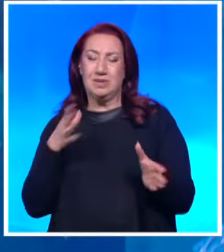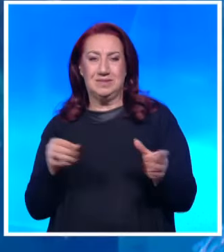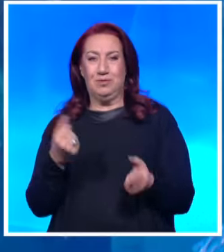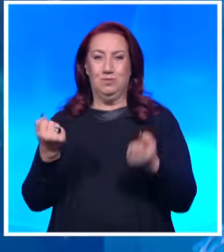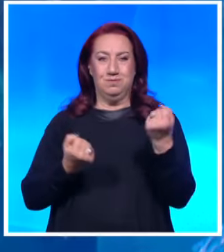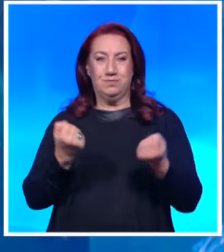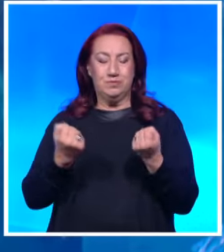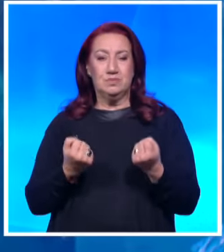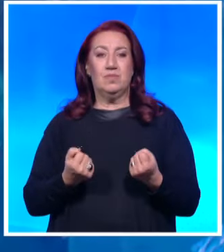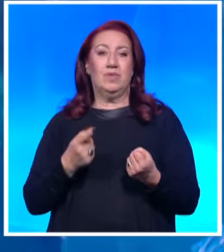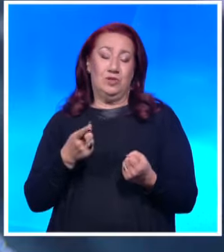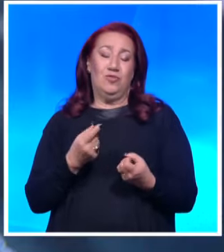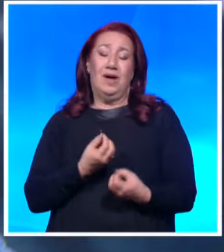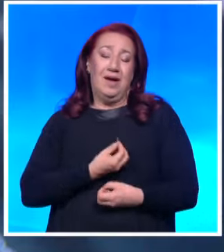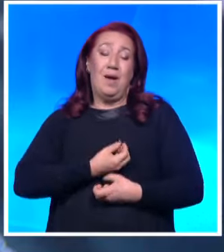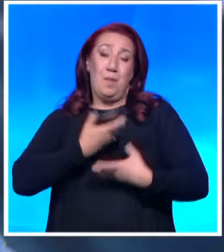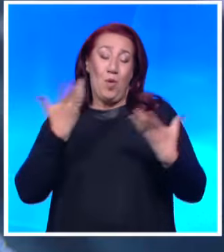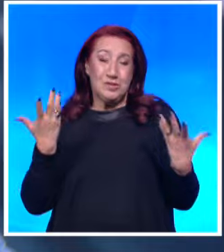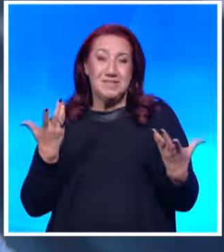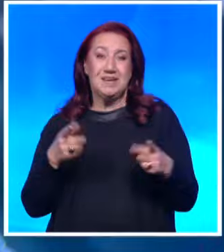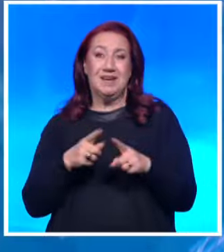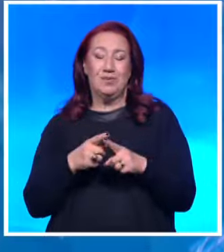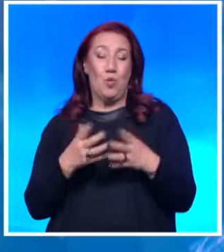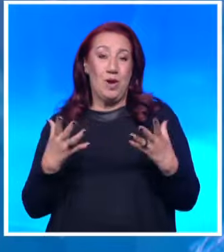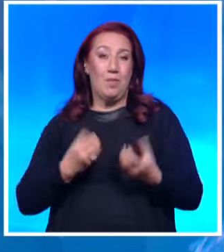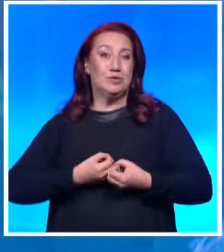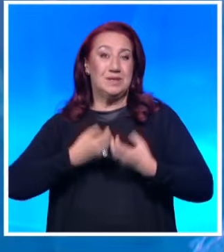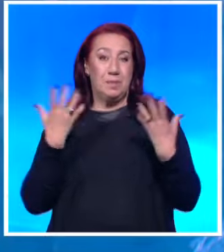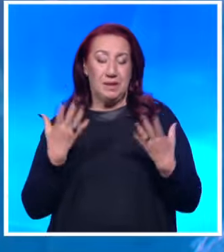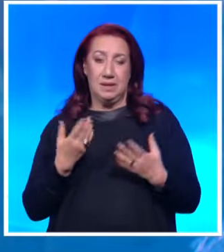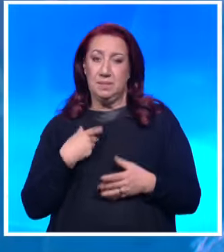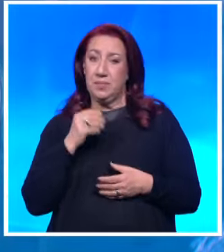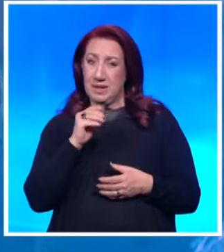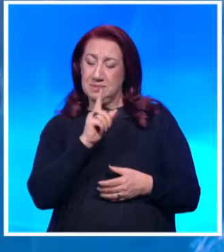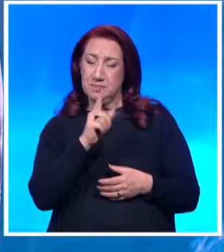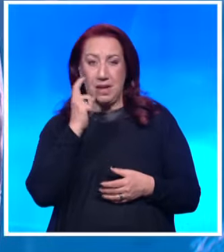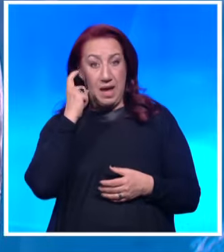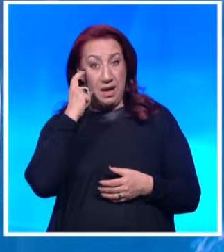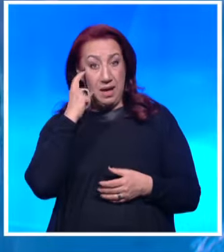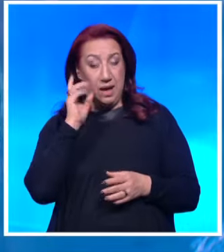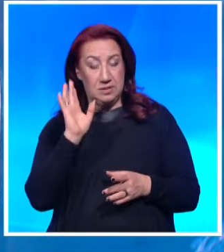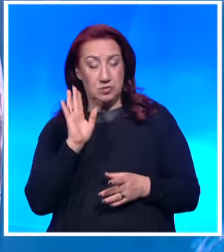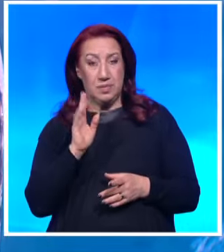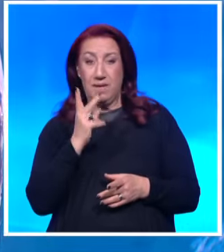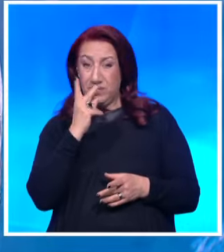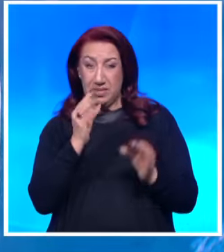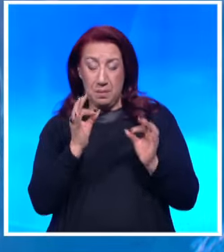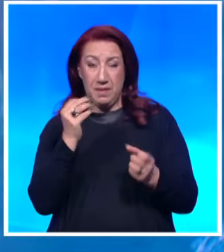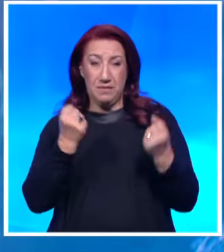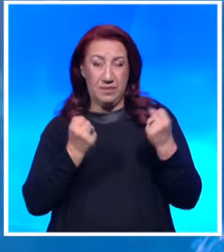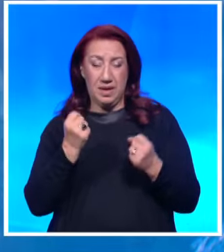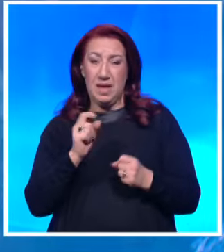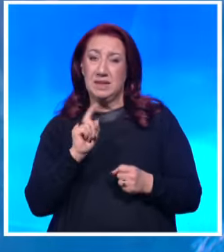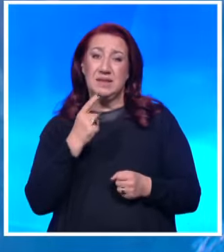събитие за цялото семейство. Какво бихте им казали? Нека да са разумни. Нека да знаят, че не си заслужава